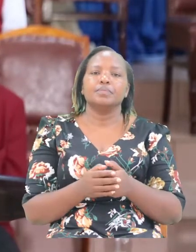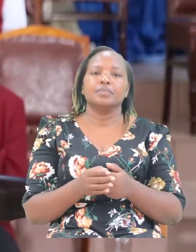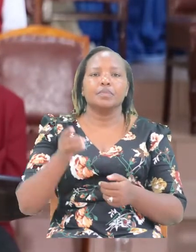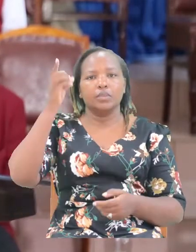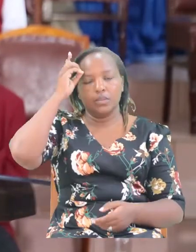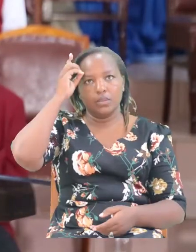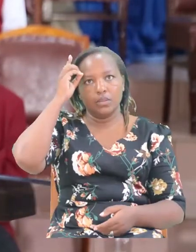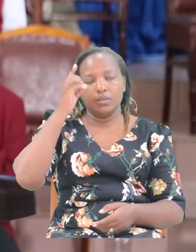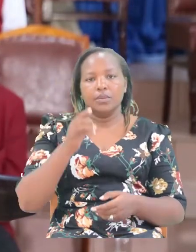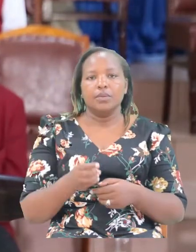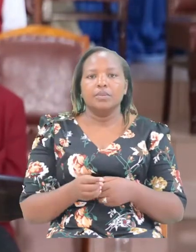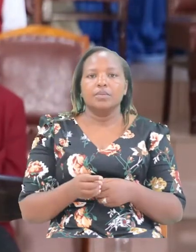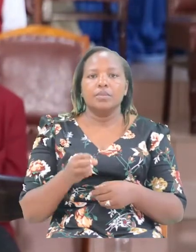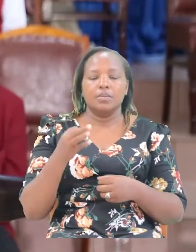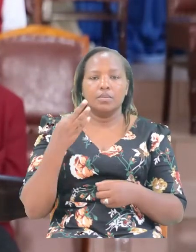Daniel